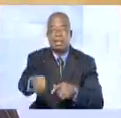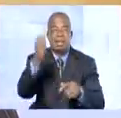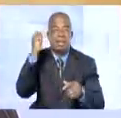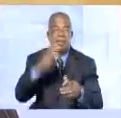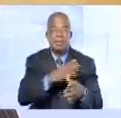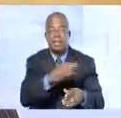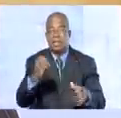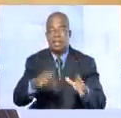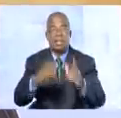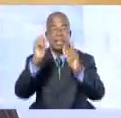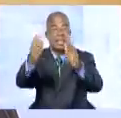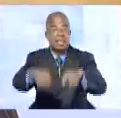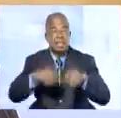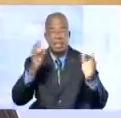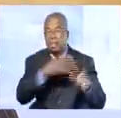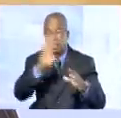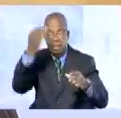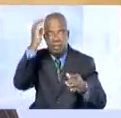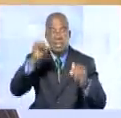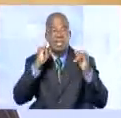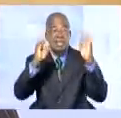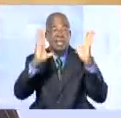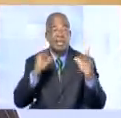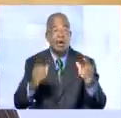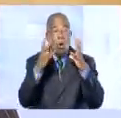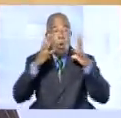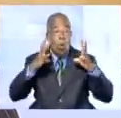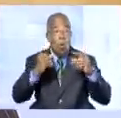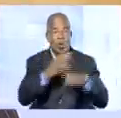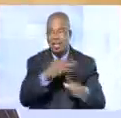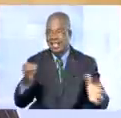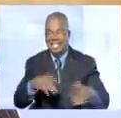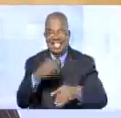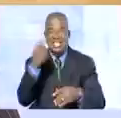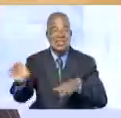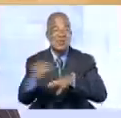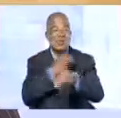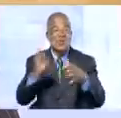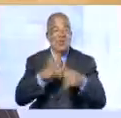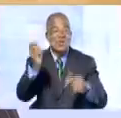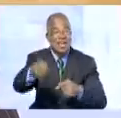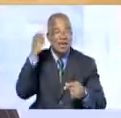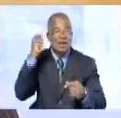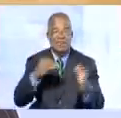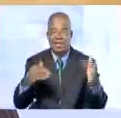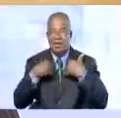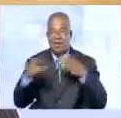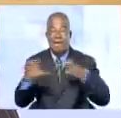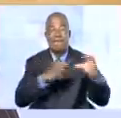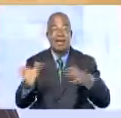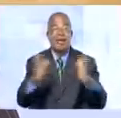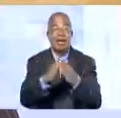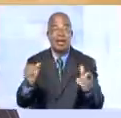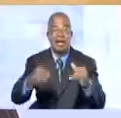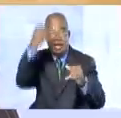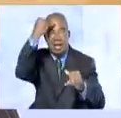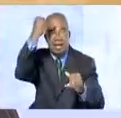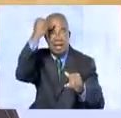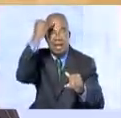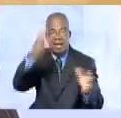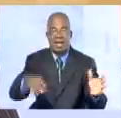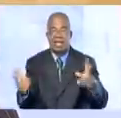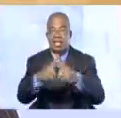ressources halieutiques ont visité le débarcadère d'Abobo-Doumé et la station d'alvinage de Jacqueville. C'était en marge de la visite du roi